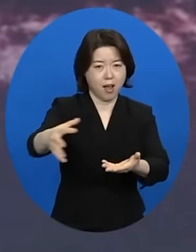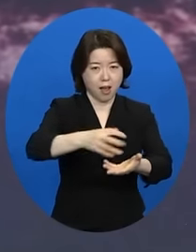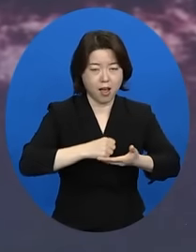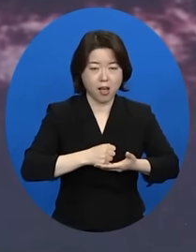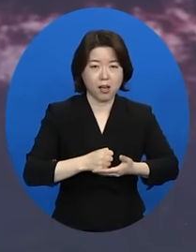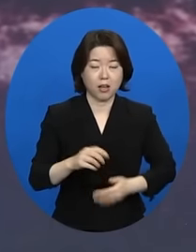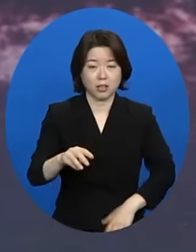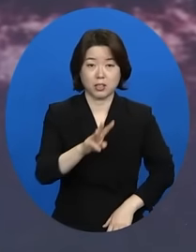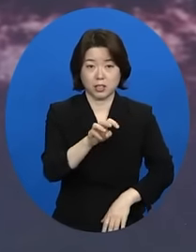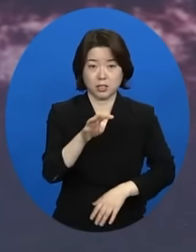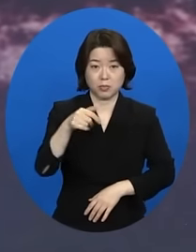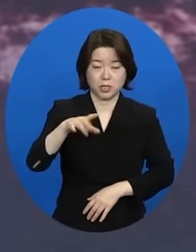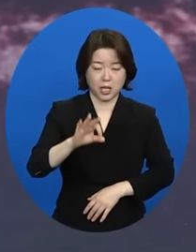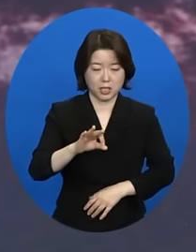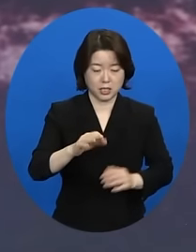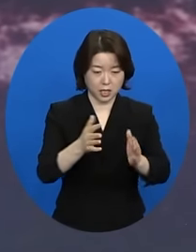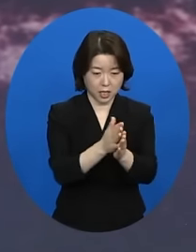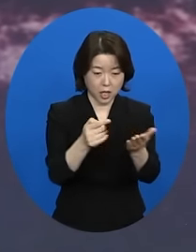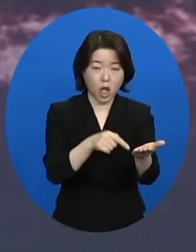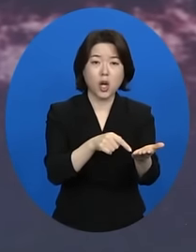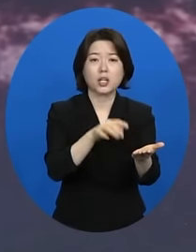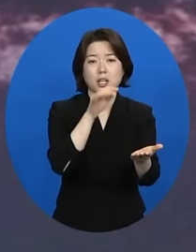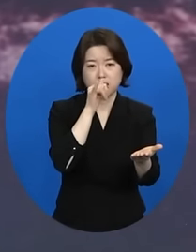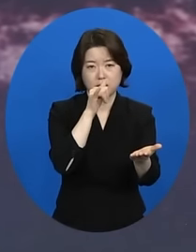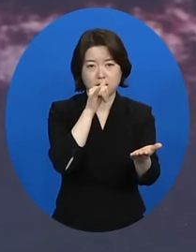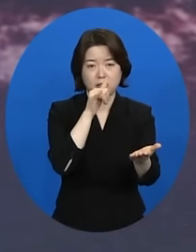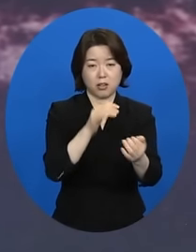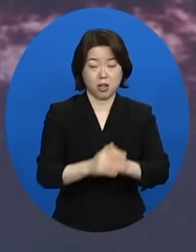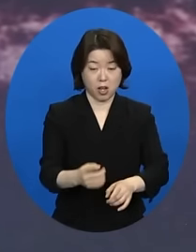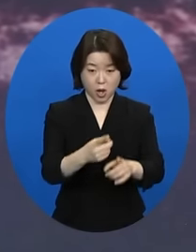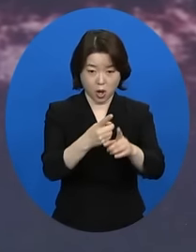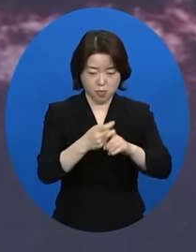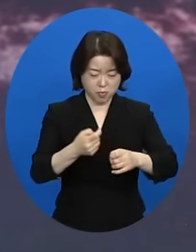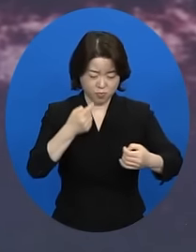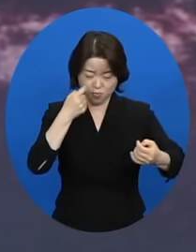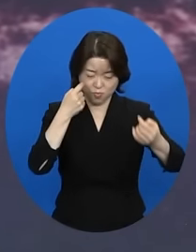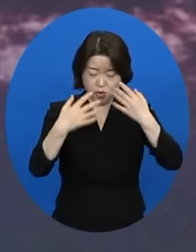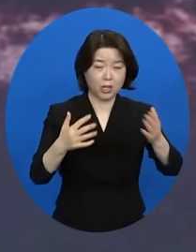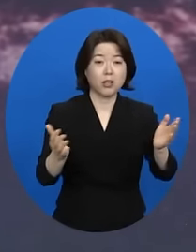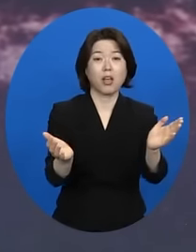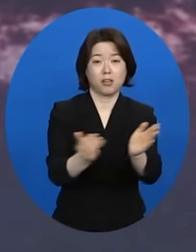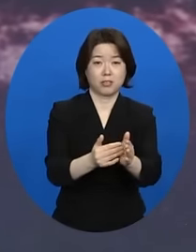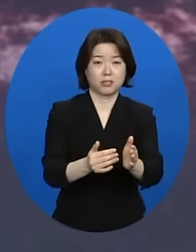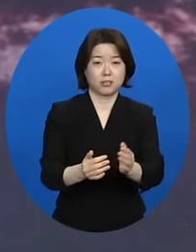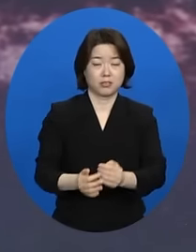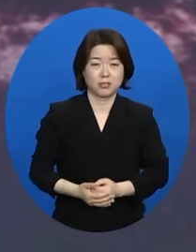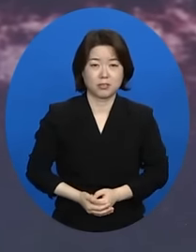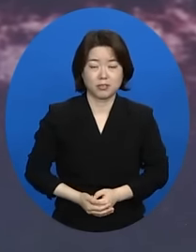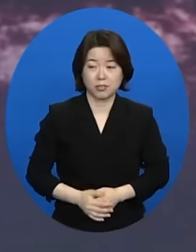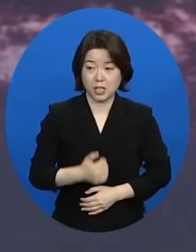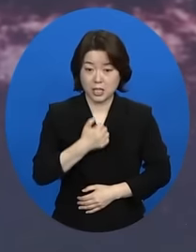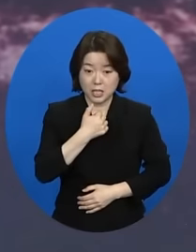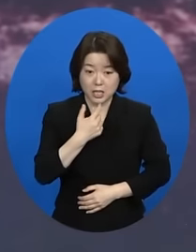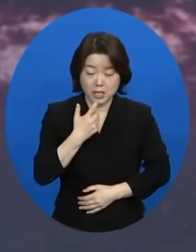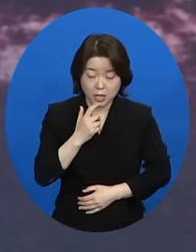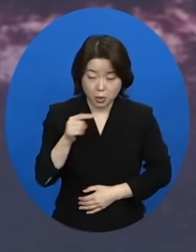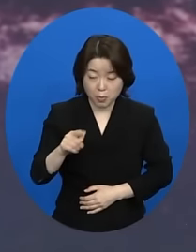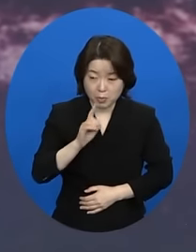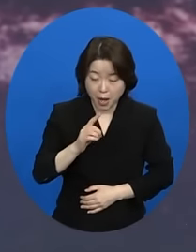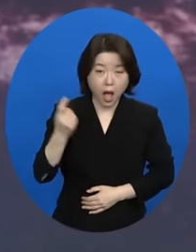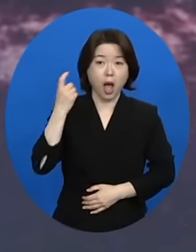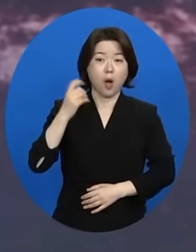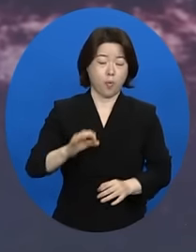이 34장에 벌어진 사건이에요. 그러니까 복수를 정말 제대로 한 것입니다. 야곱이 이 소식을 듣고 깜짝 놀라요.